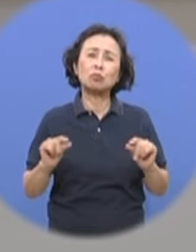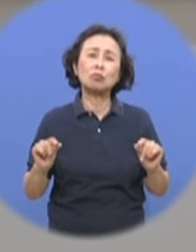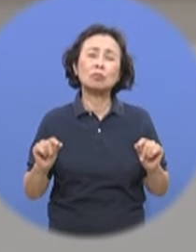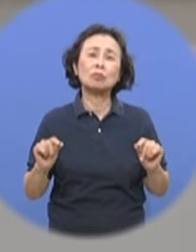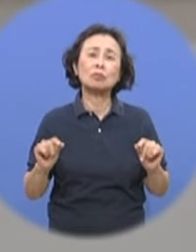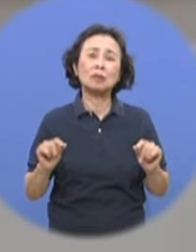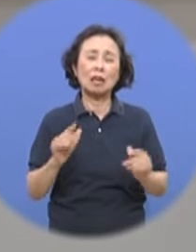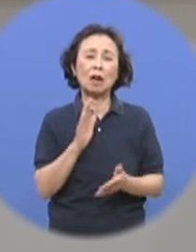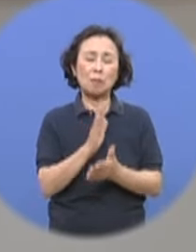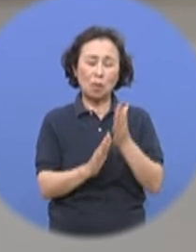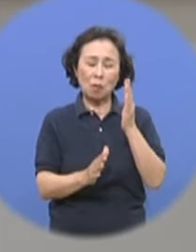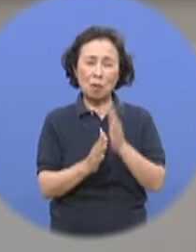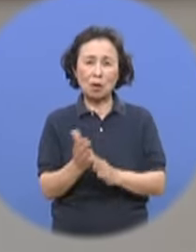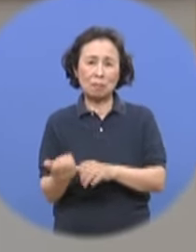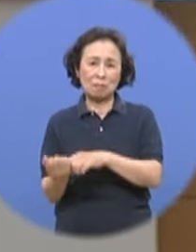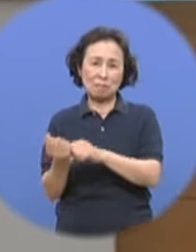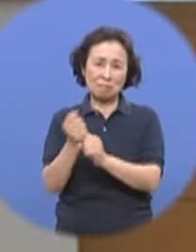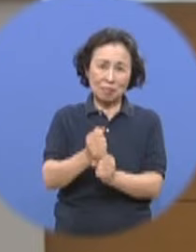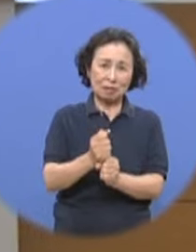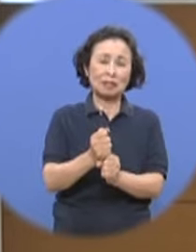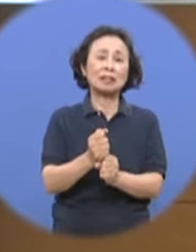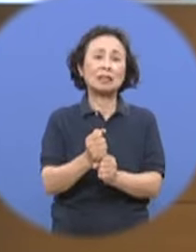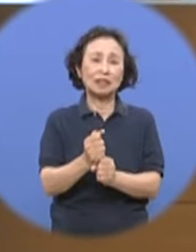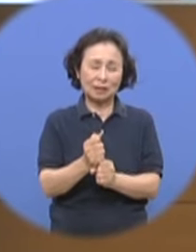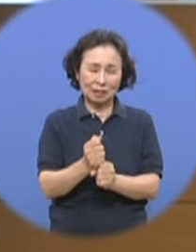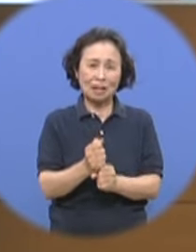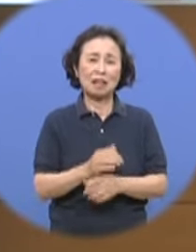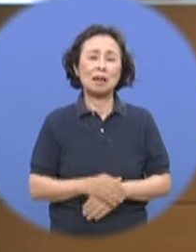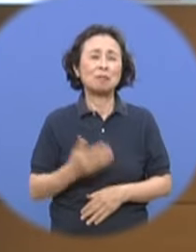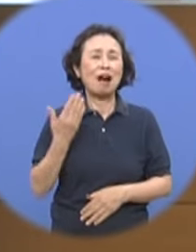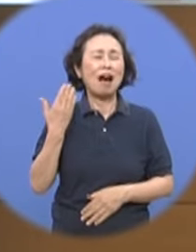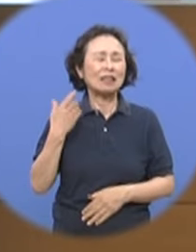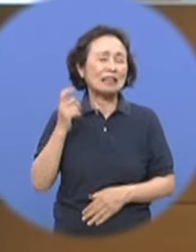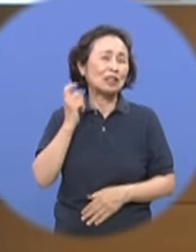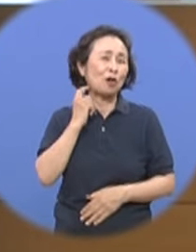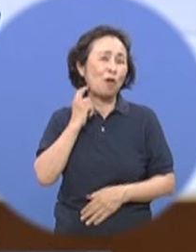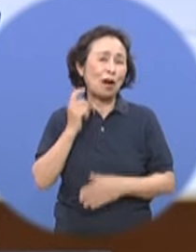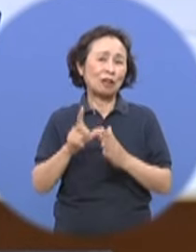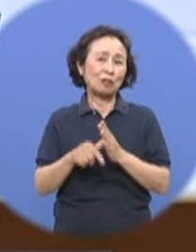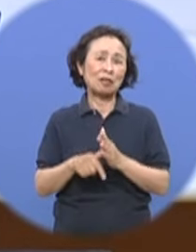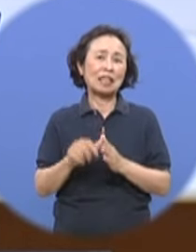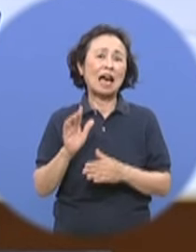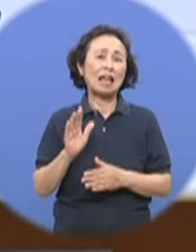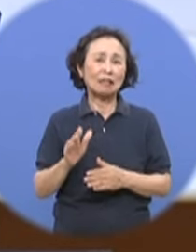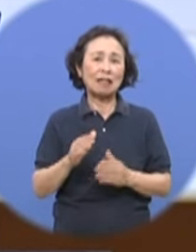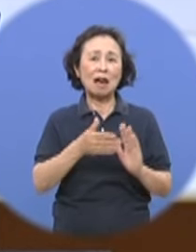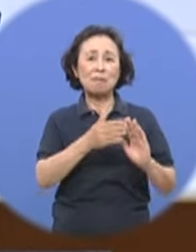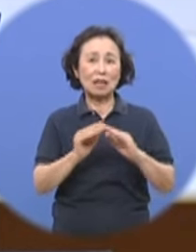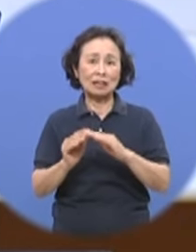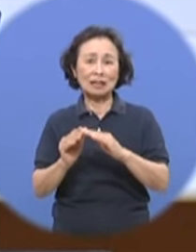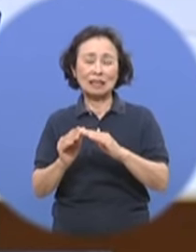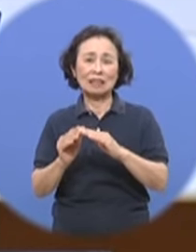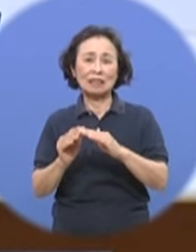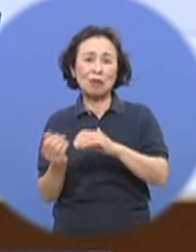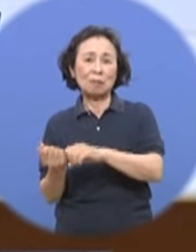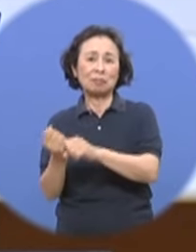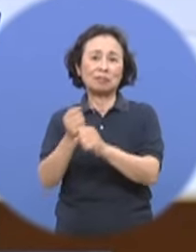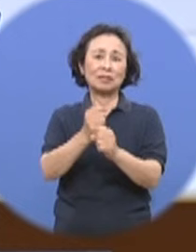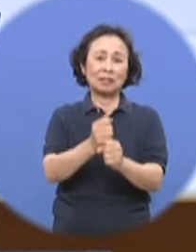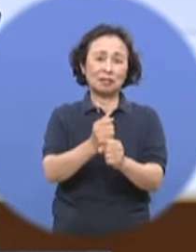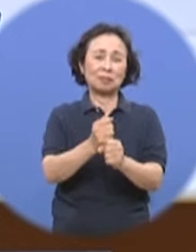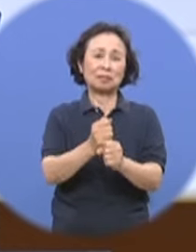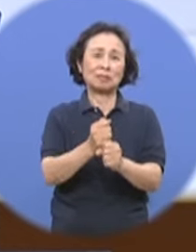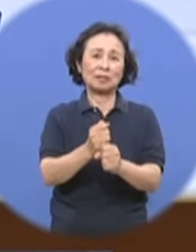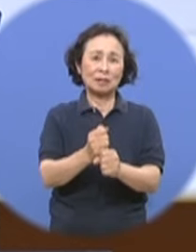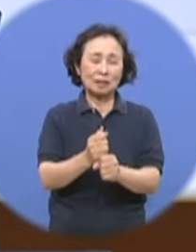をもう一回、集まっていただいてそんな昭和の時代にあった、町を取り戻すっていう